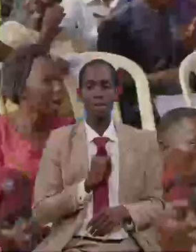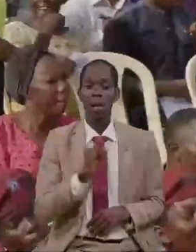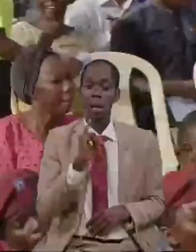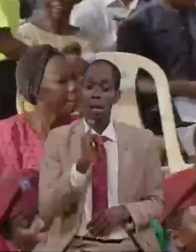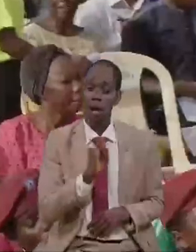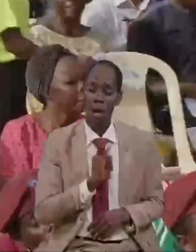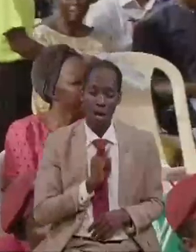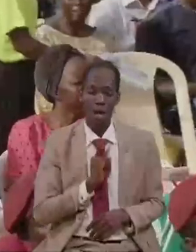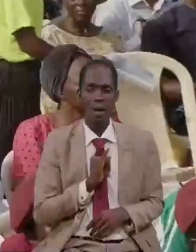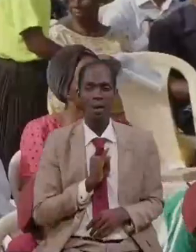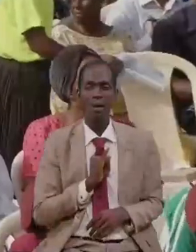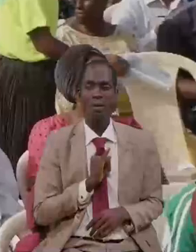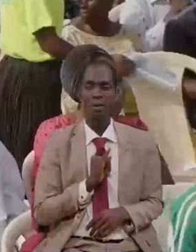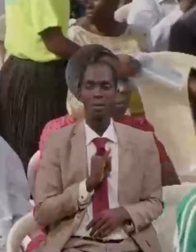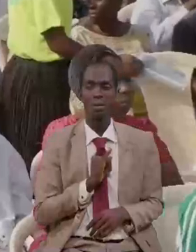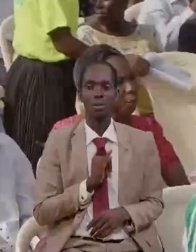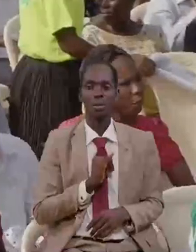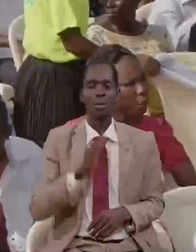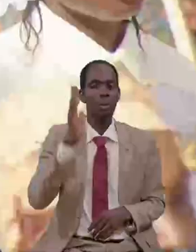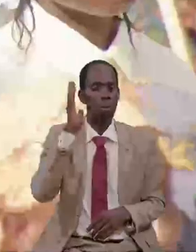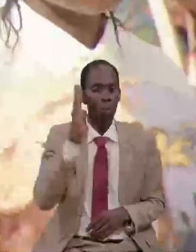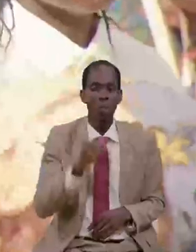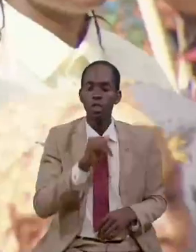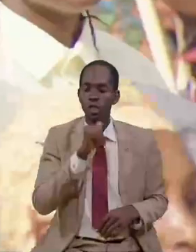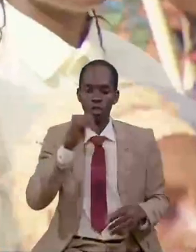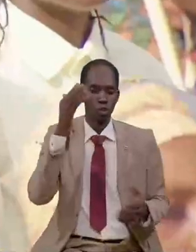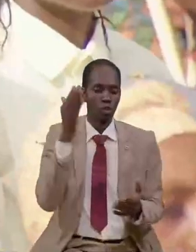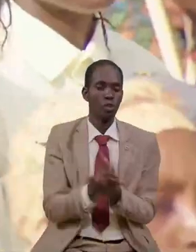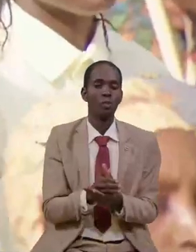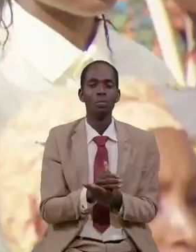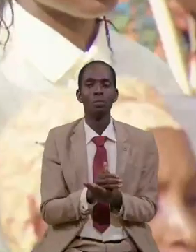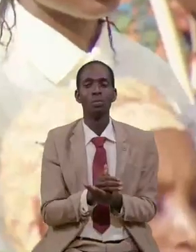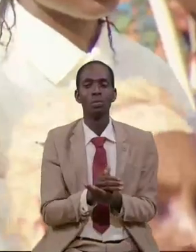Moi, je ne vais pas quitter.